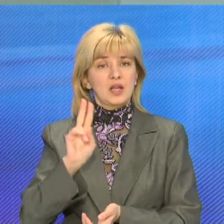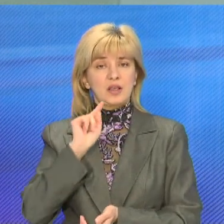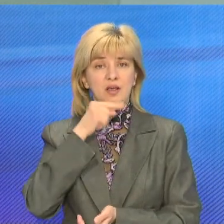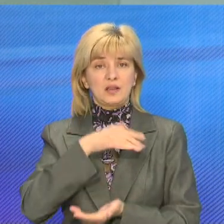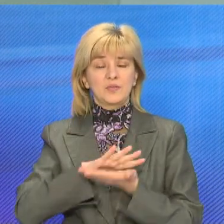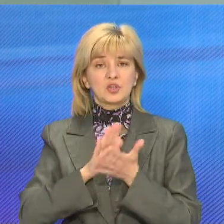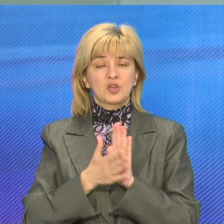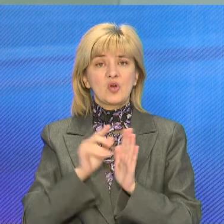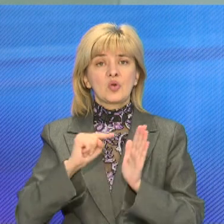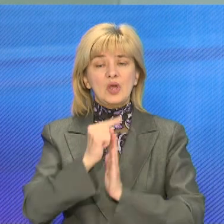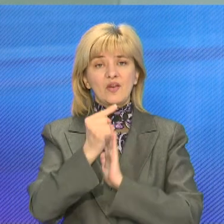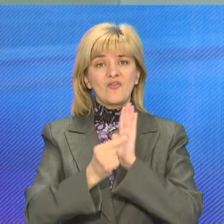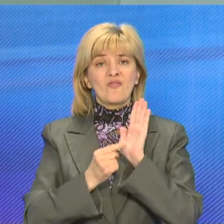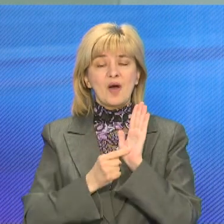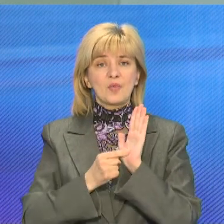Вопросы